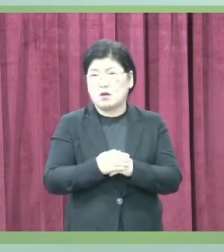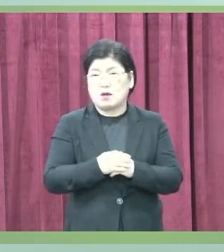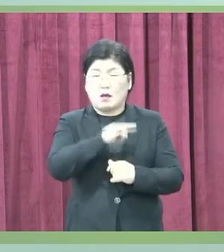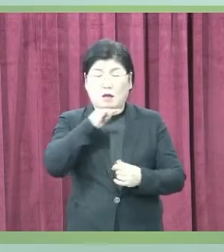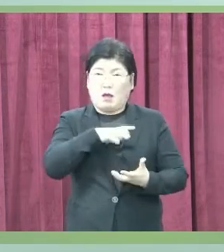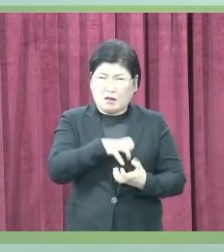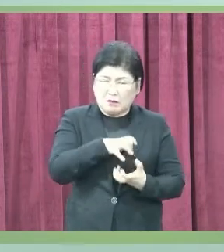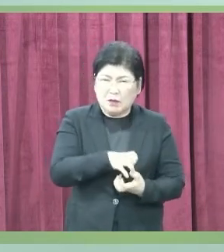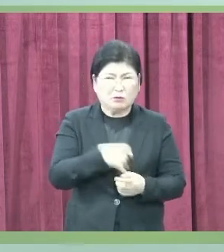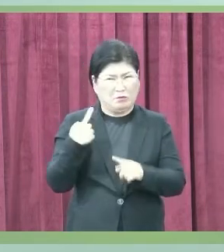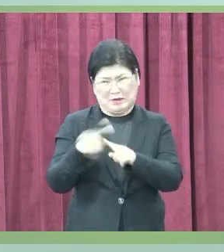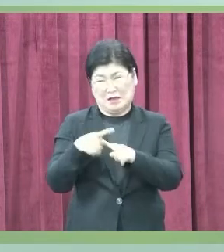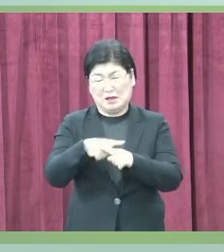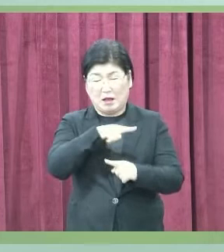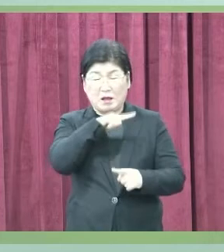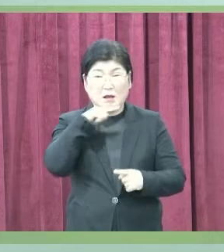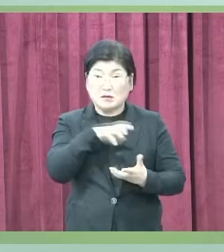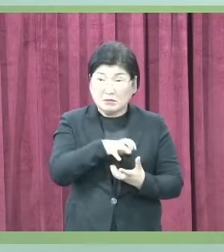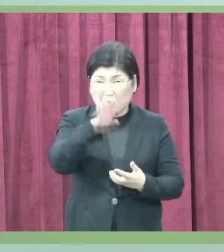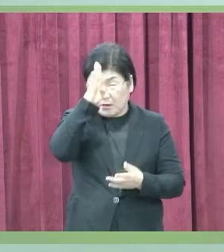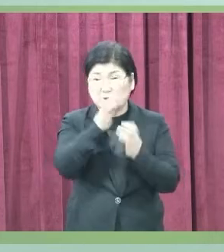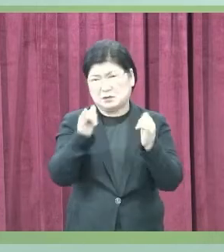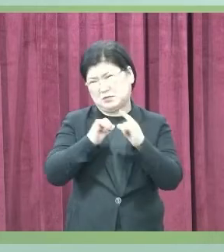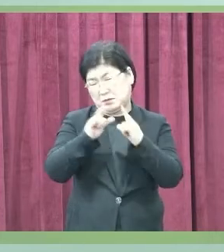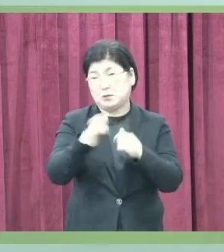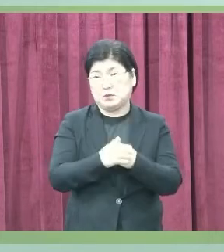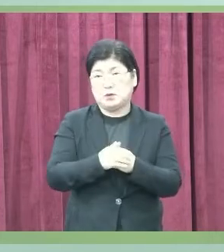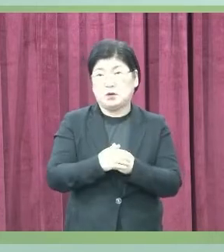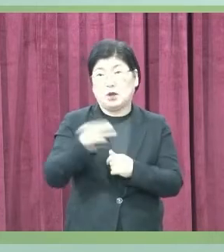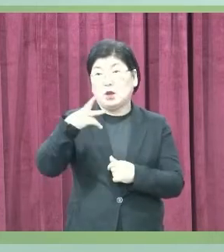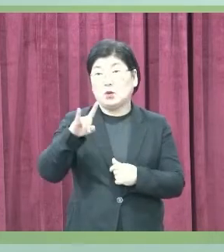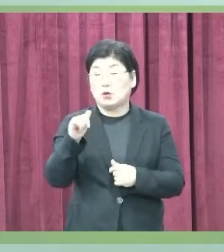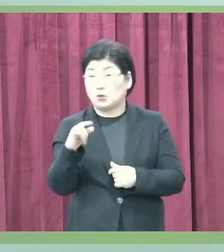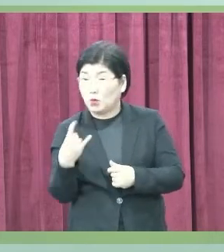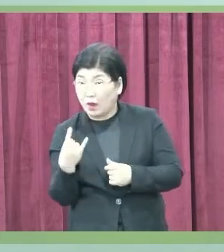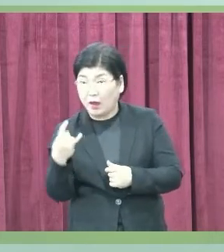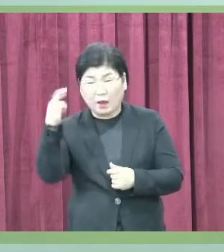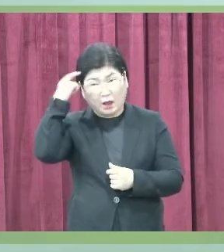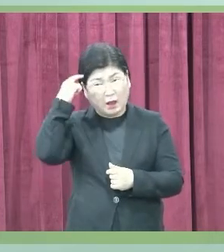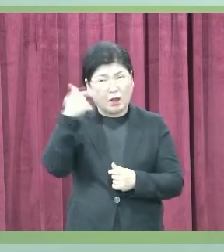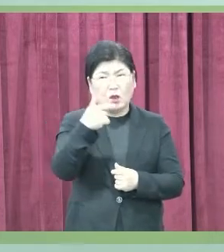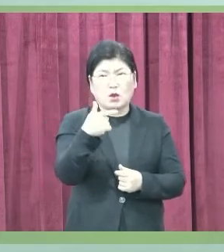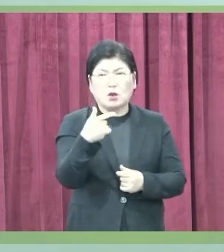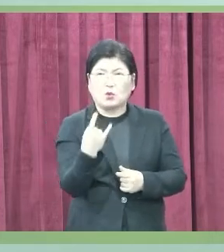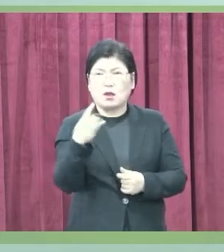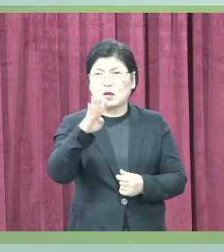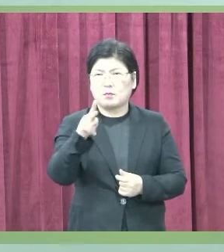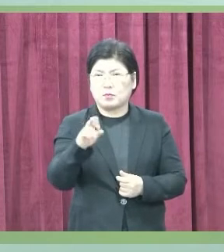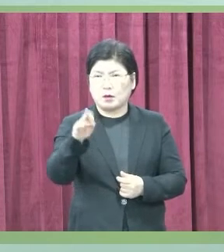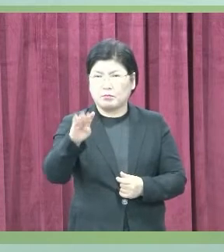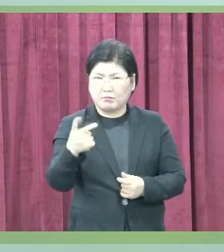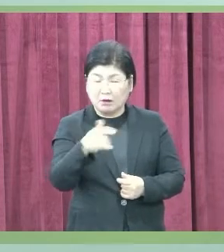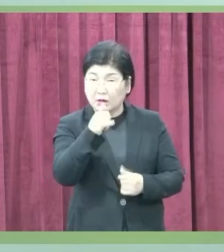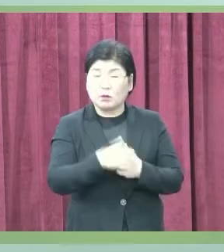역시 심장장애에서 높았고 대뇌 혈관 질환은 역시 뇌병변 장애에서 높았고